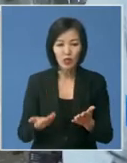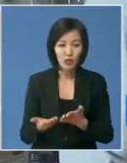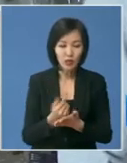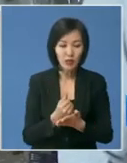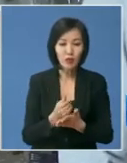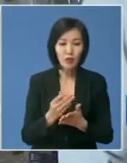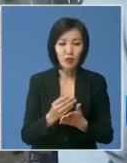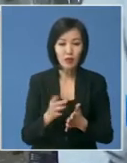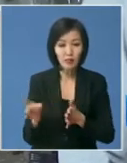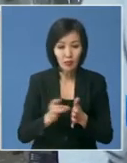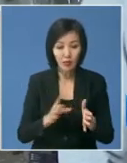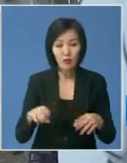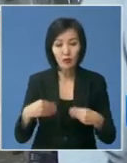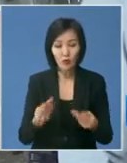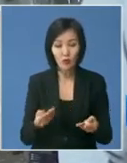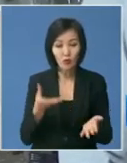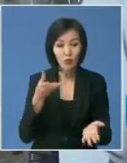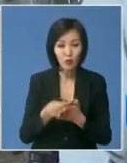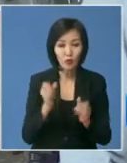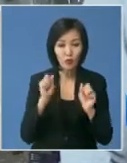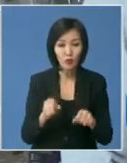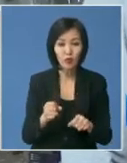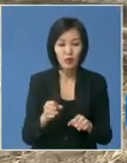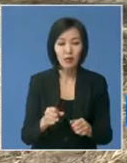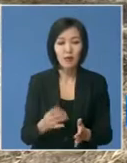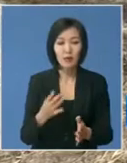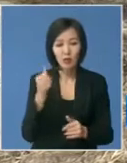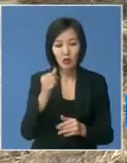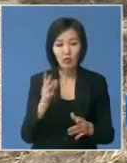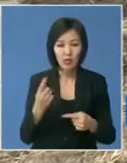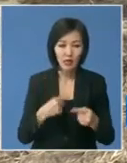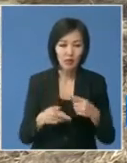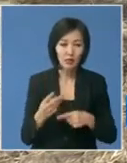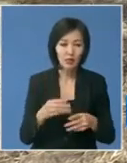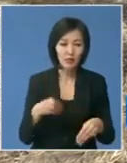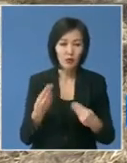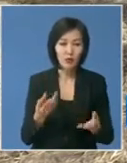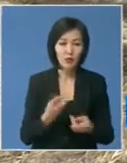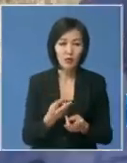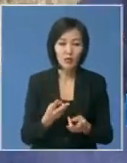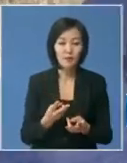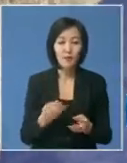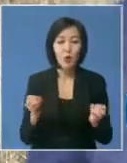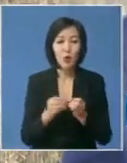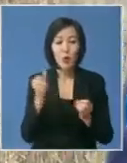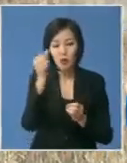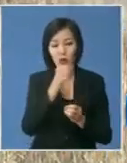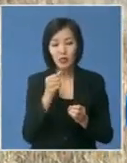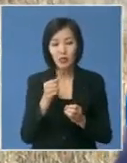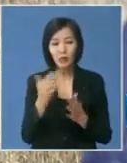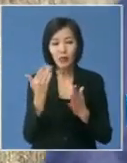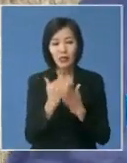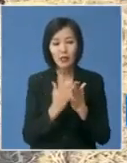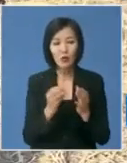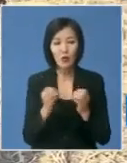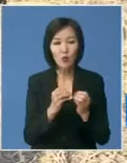отыр. Жалпы, алған соманы 5 жылда қайтарамын деп отырмын. 10 жылға жуық диханшылықпен айналысқан Беделхан Бейсенбай да бағдарлама көмегімен